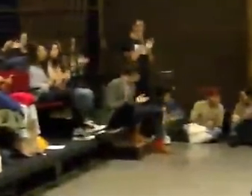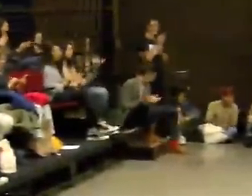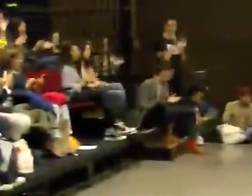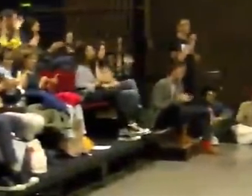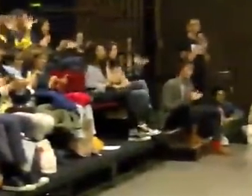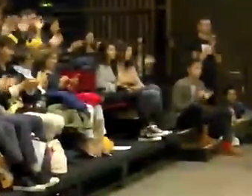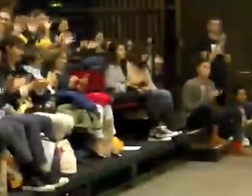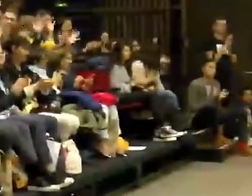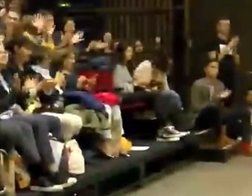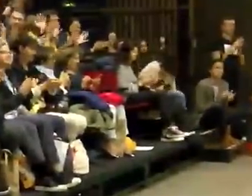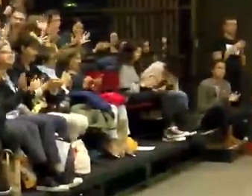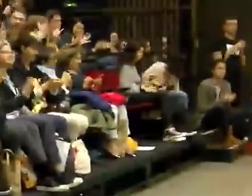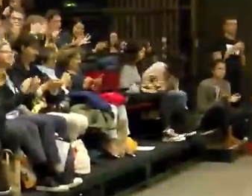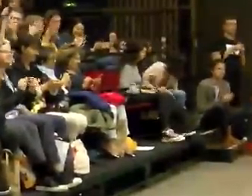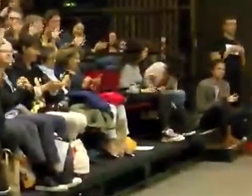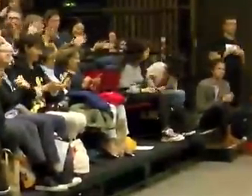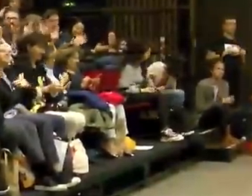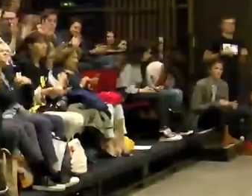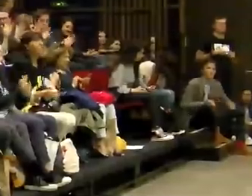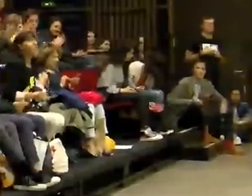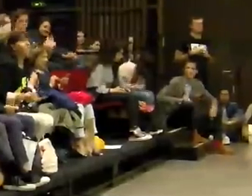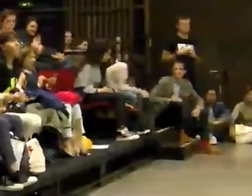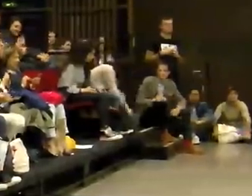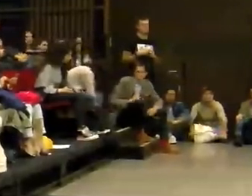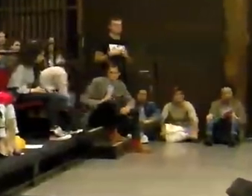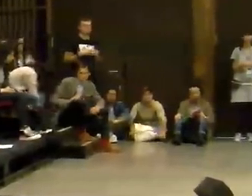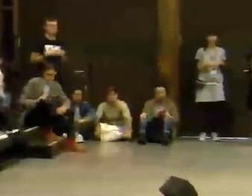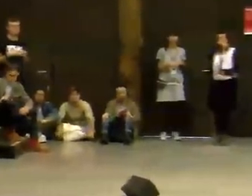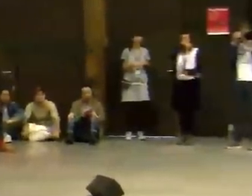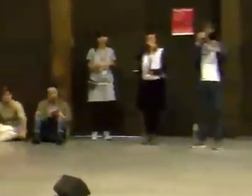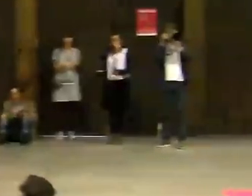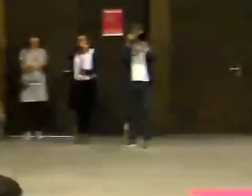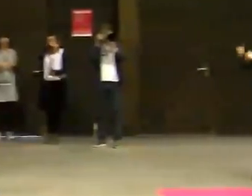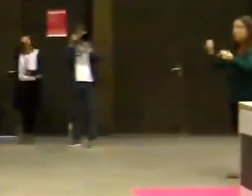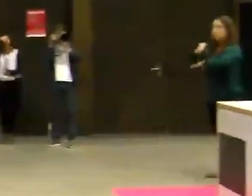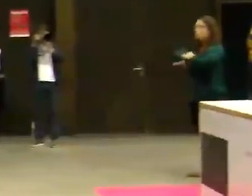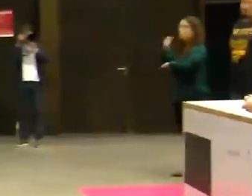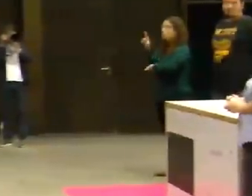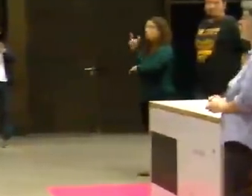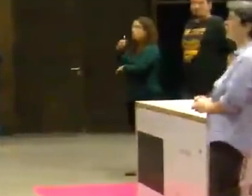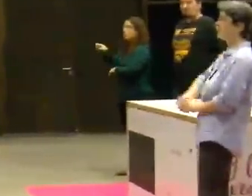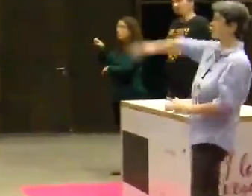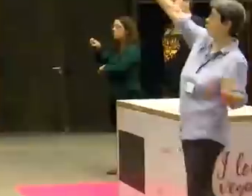Et vous pouvez continuer de venir discuter avec nous sur le stand L214. On est